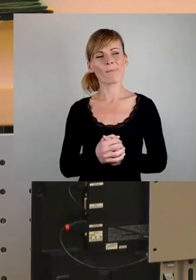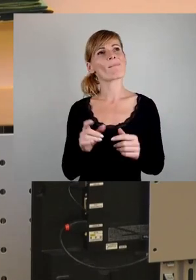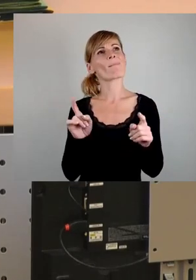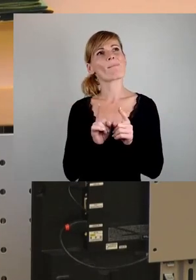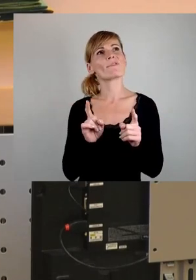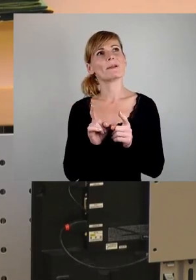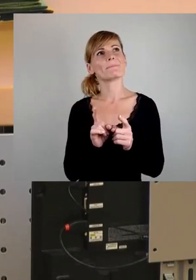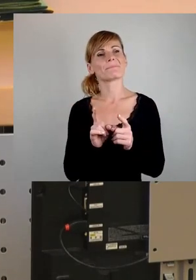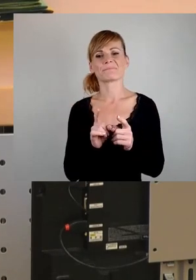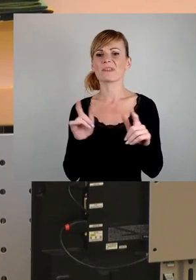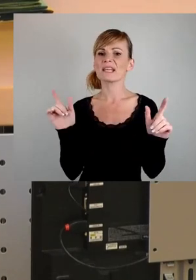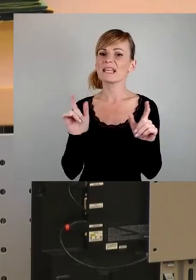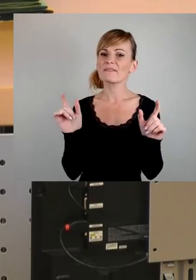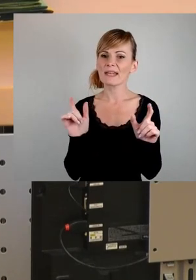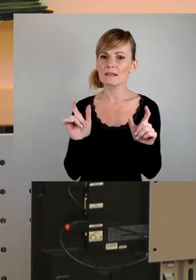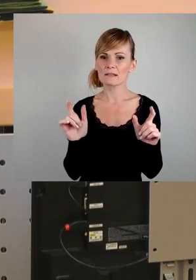dann sich den